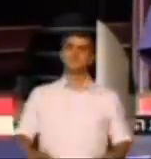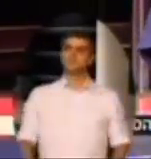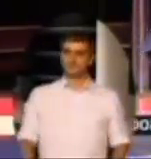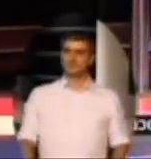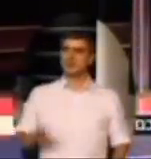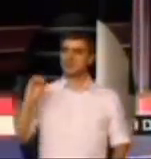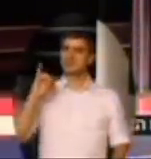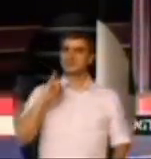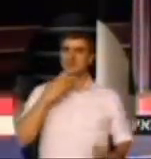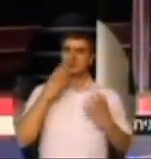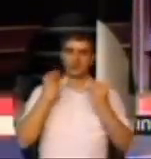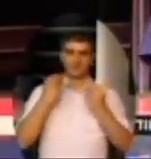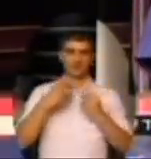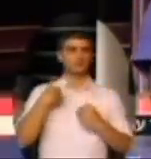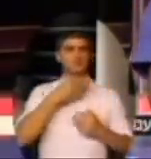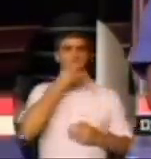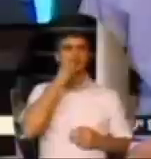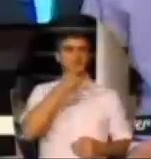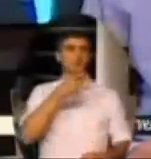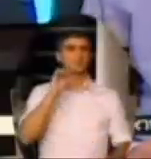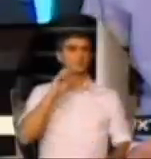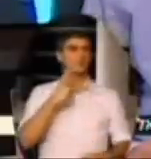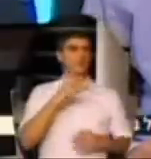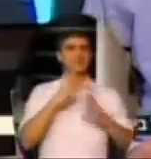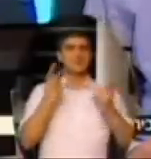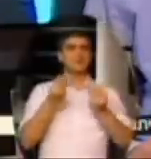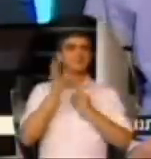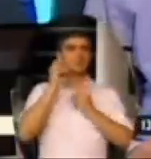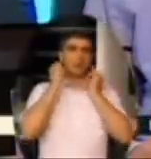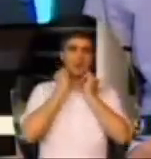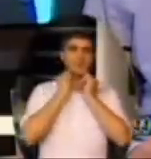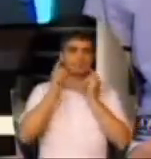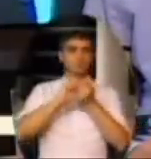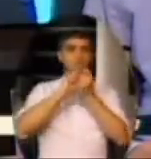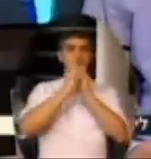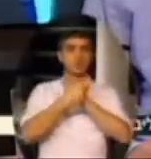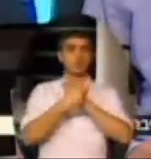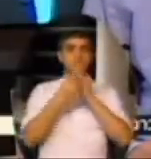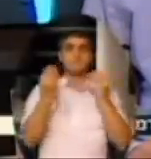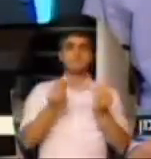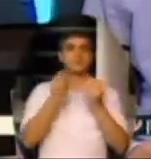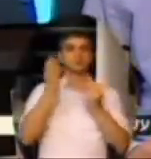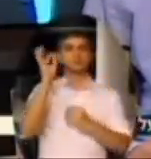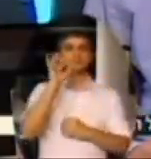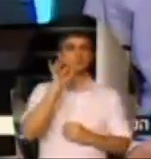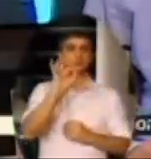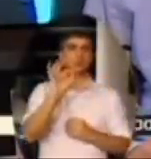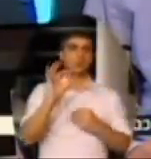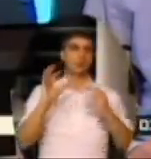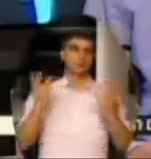אוקי מתי יצחק תוד תודה רבה לך עכשיו אני רוצה לשאול אותך אם המהלך הזה של ליברמן משנה במשהו את הסיכויים